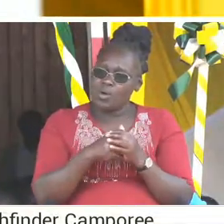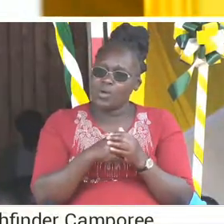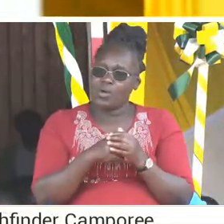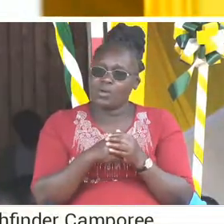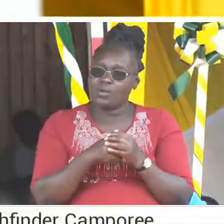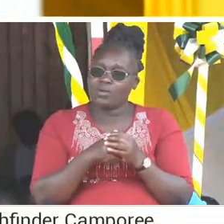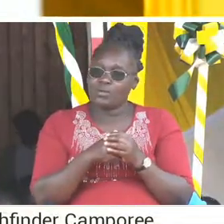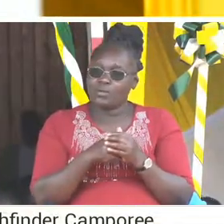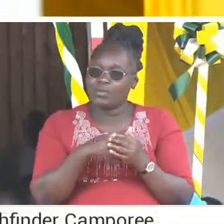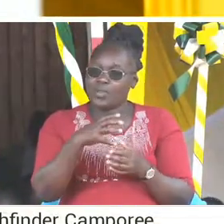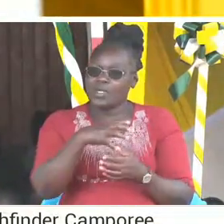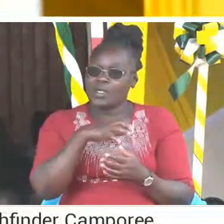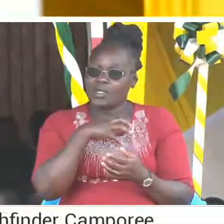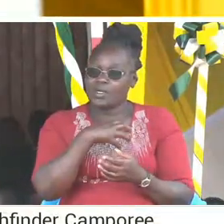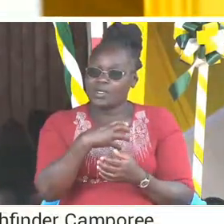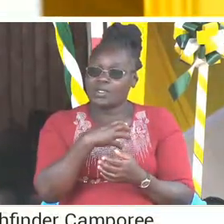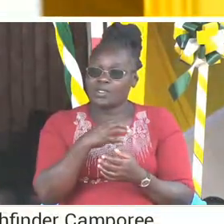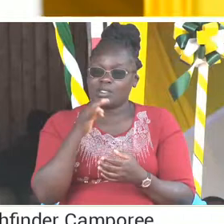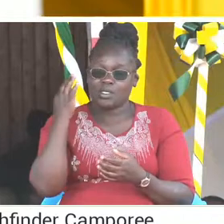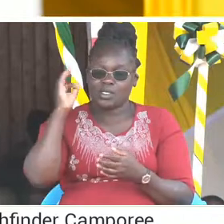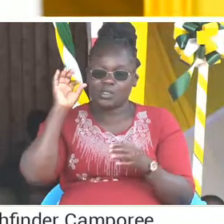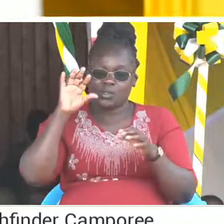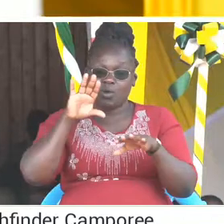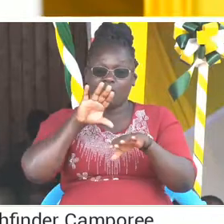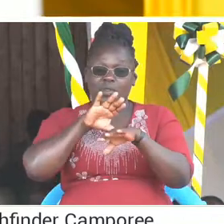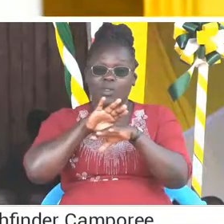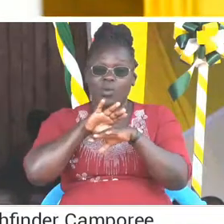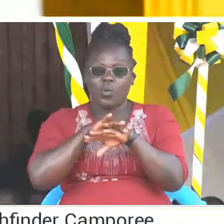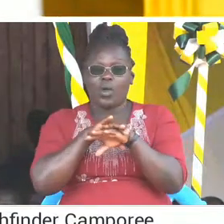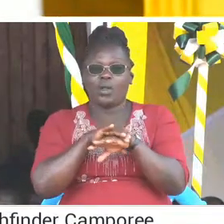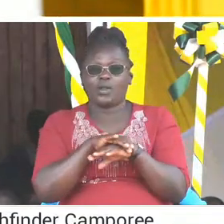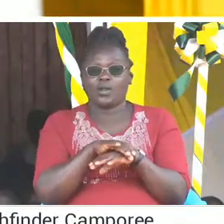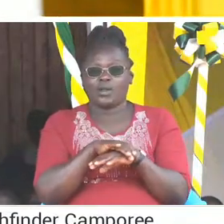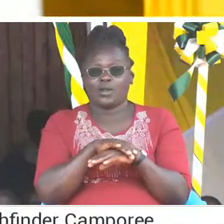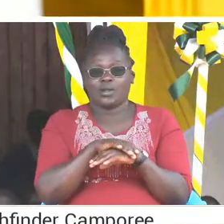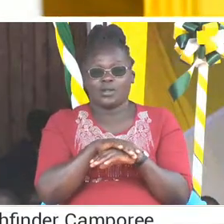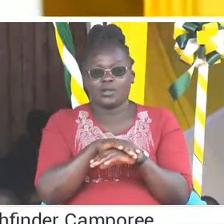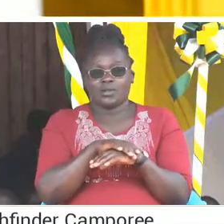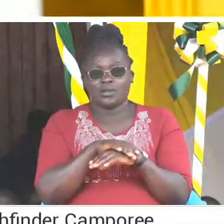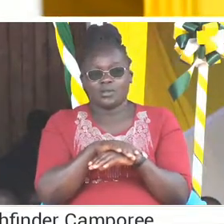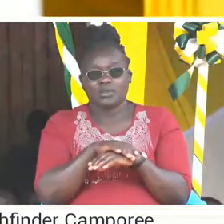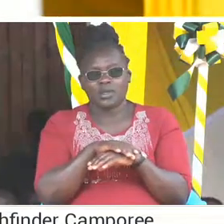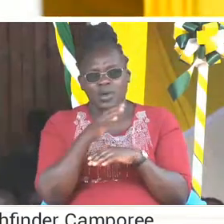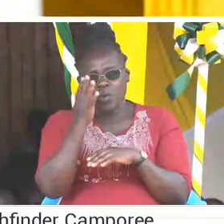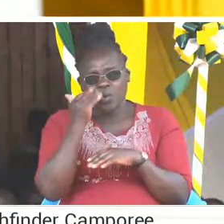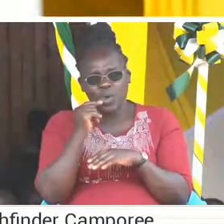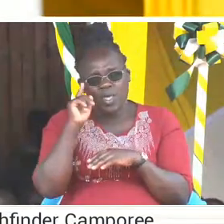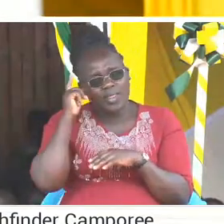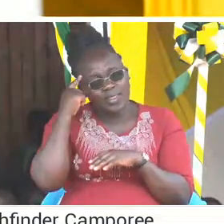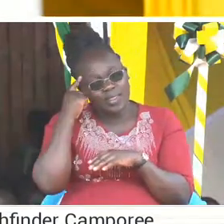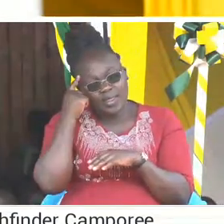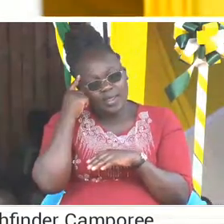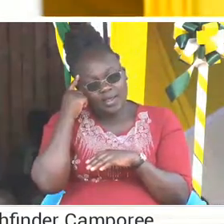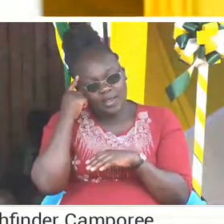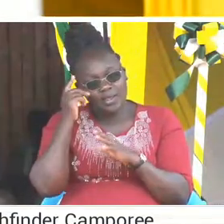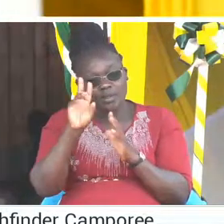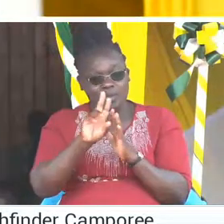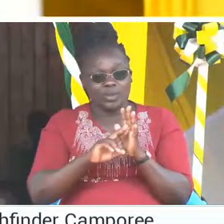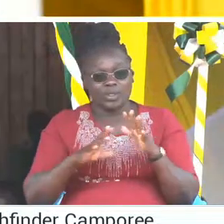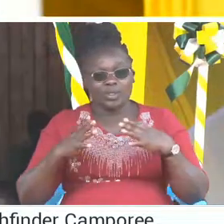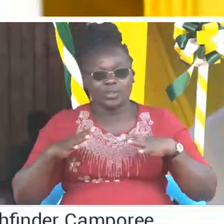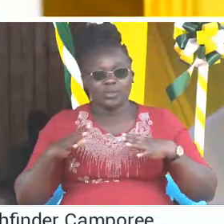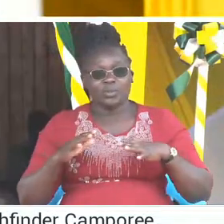Alafu watu wanawaza kwamba tupunguze idadi ya watu.